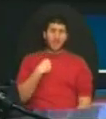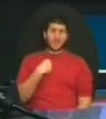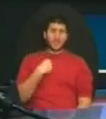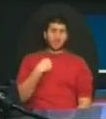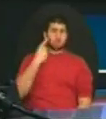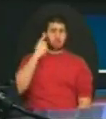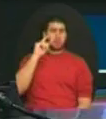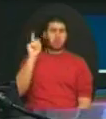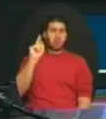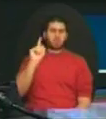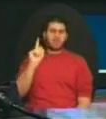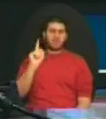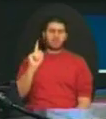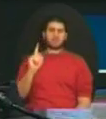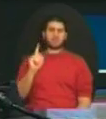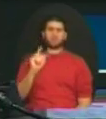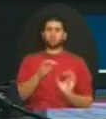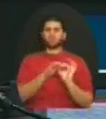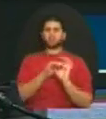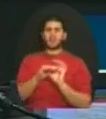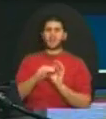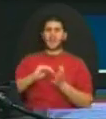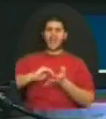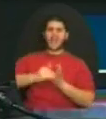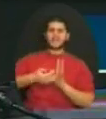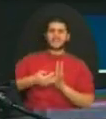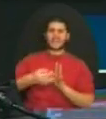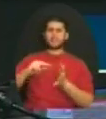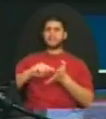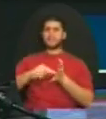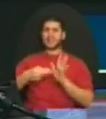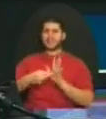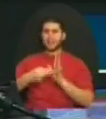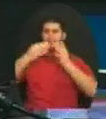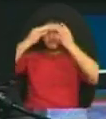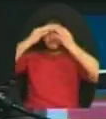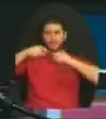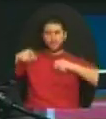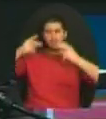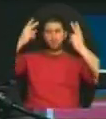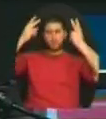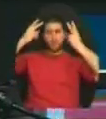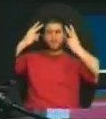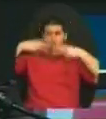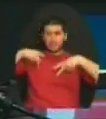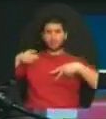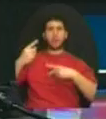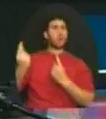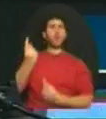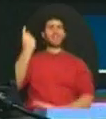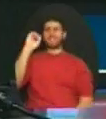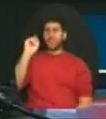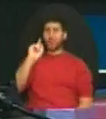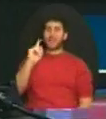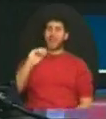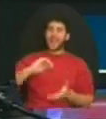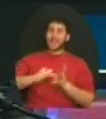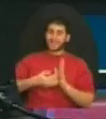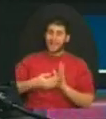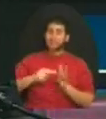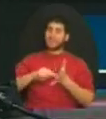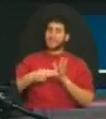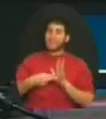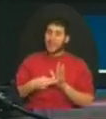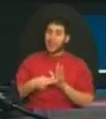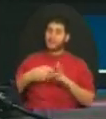חושבת שהמשפט הסכם מדיני מכבד ומוסכם הוא כל דבר. הסכם מדיני מכבד